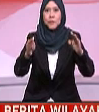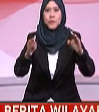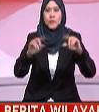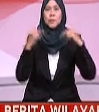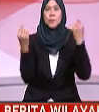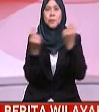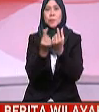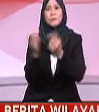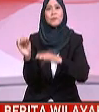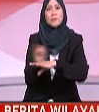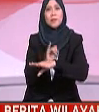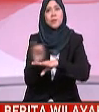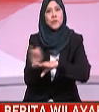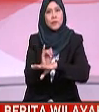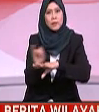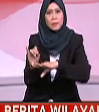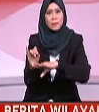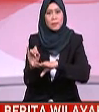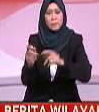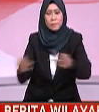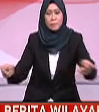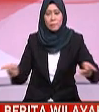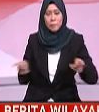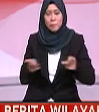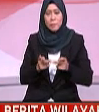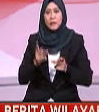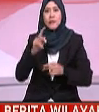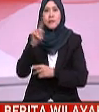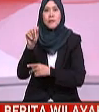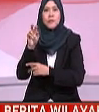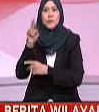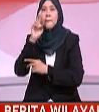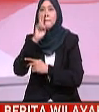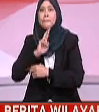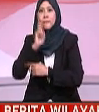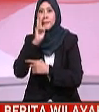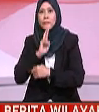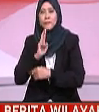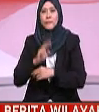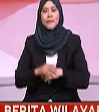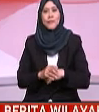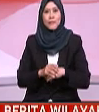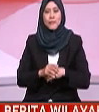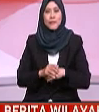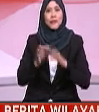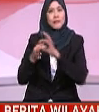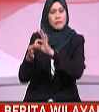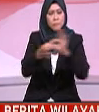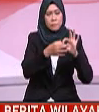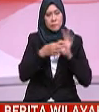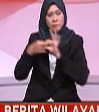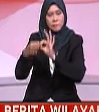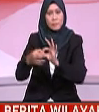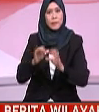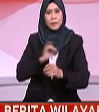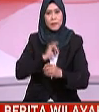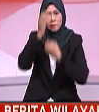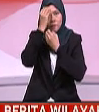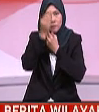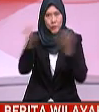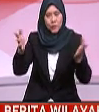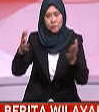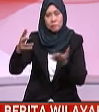kategori industri, terutamanya di kawasan-kawasan merah. Kerjasama ini saya akan umumkan apabila kita